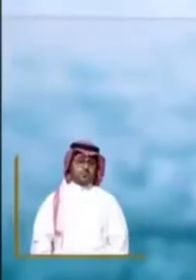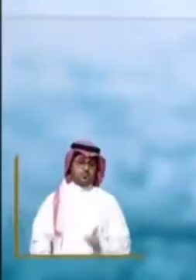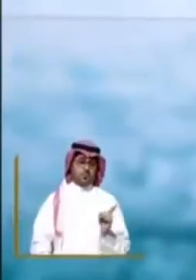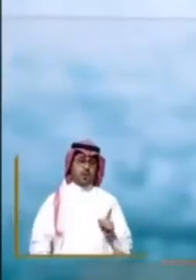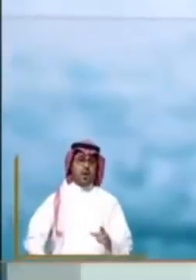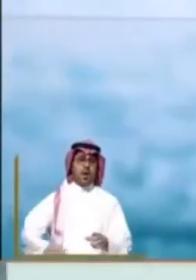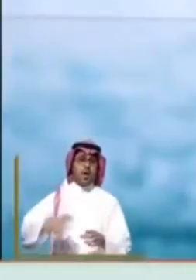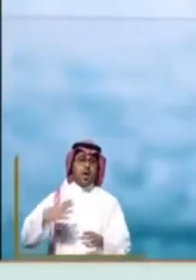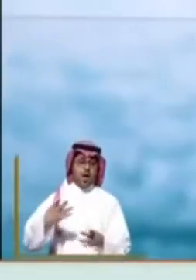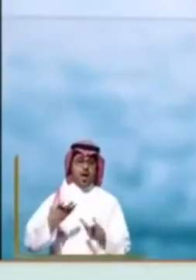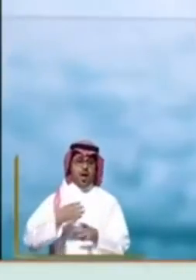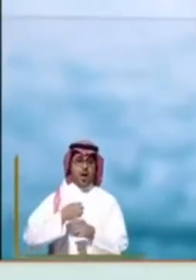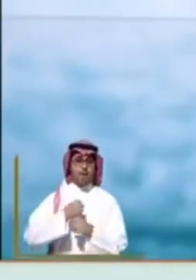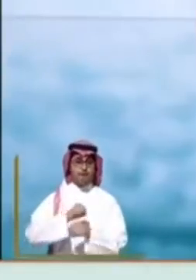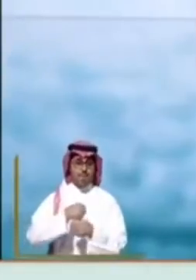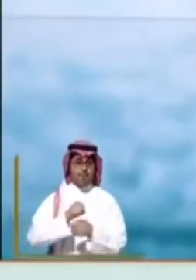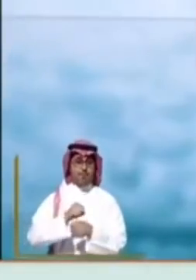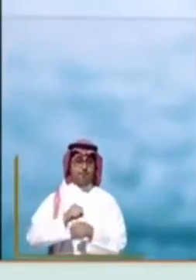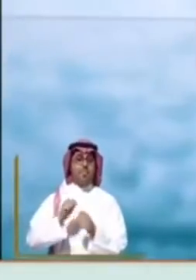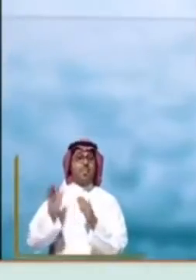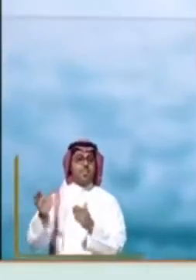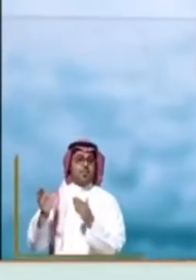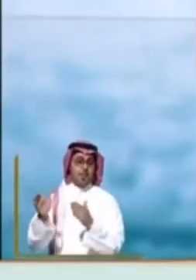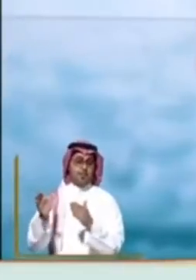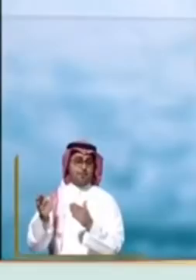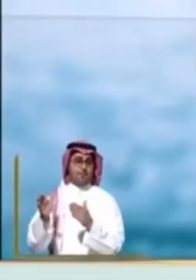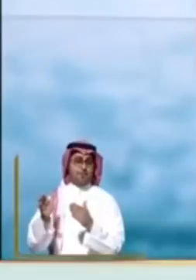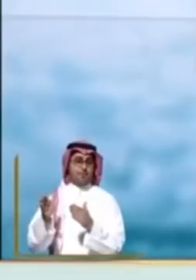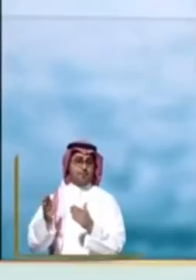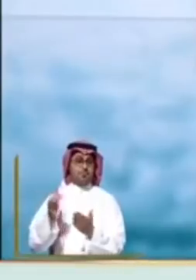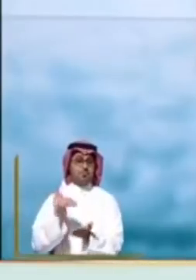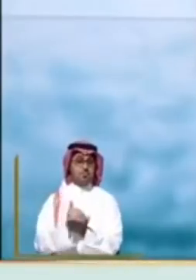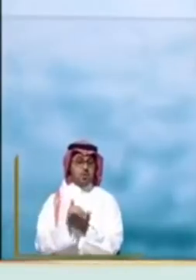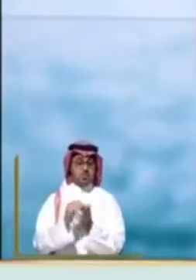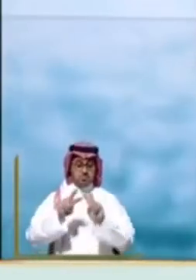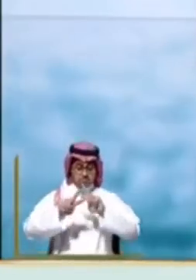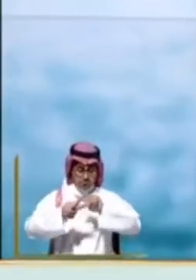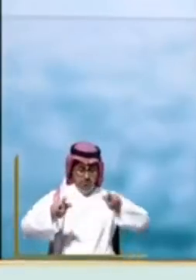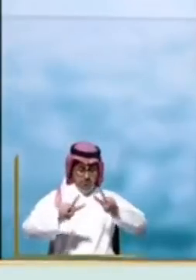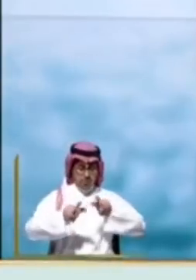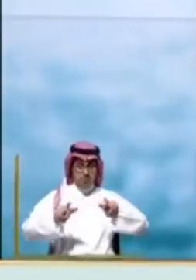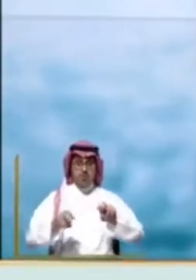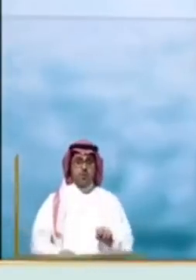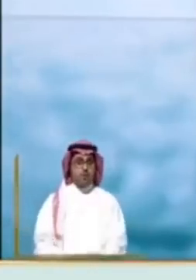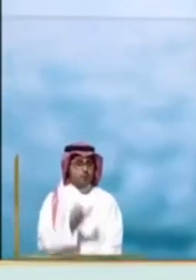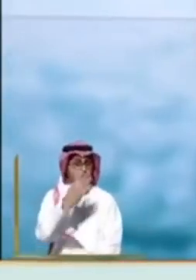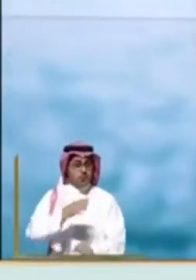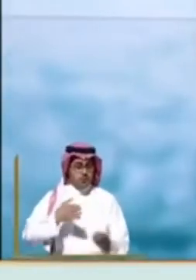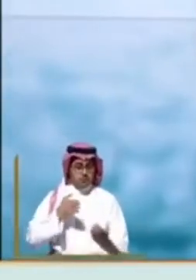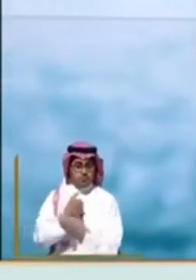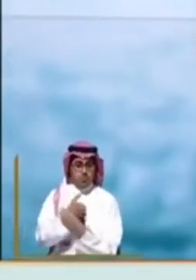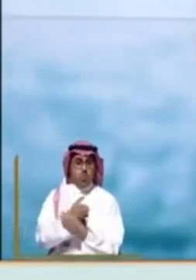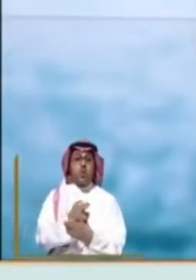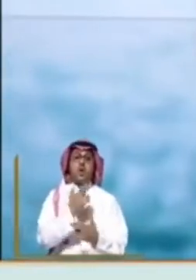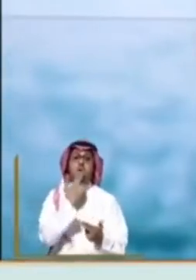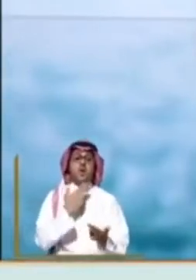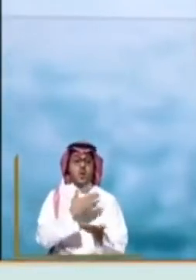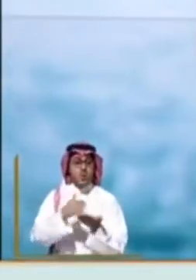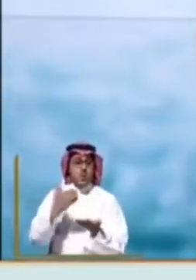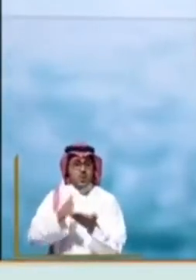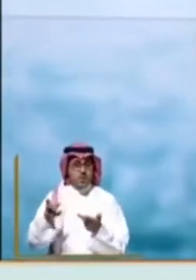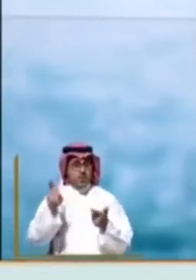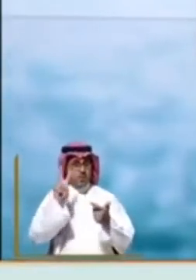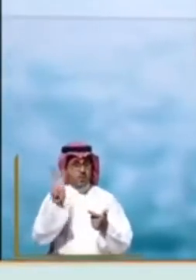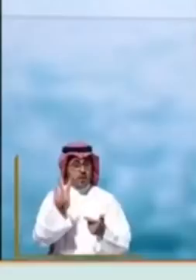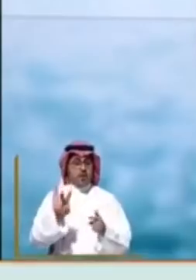حرصت أمانة المنطقة الشرقية على تكثيف جولاتها الرقابية التفتيشية الميدانية وكذلك حملات التعقيم والتطهير،